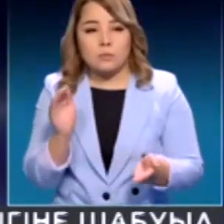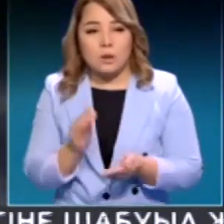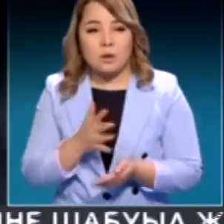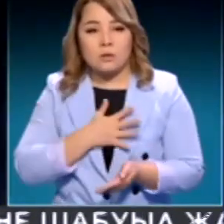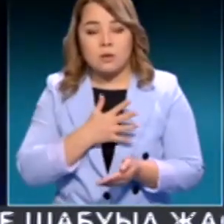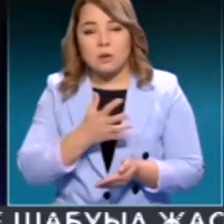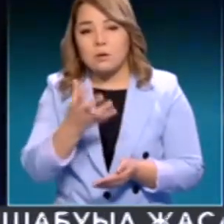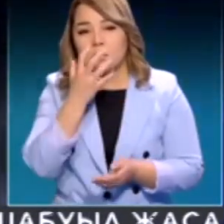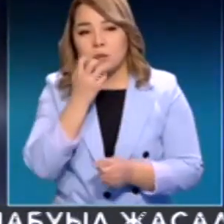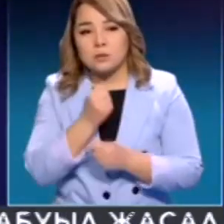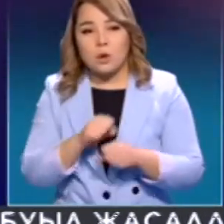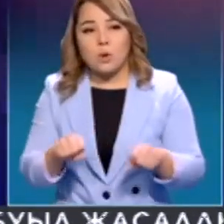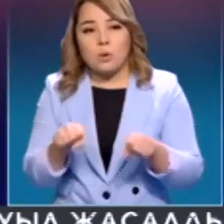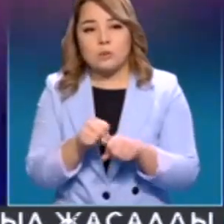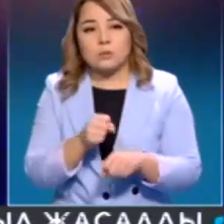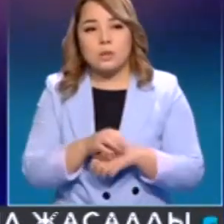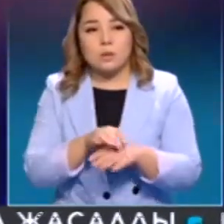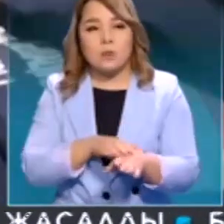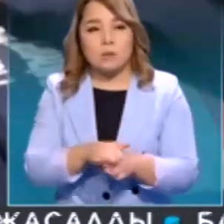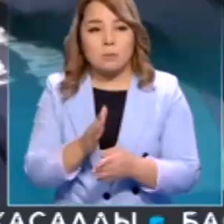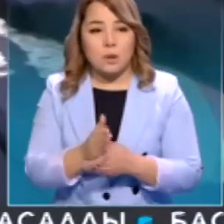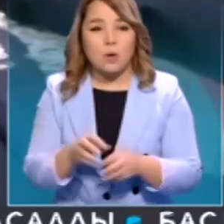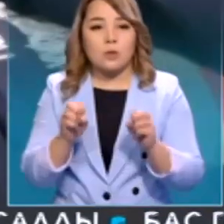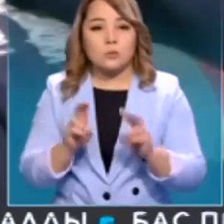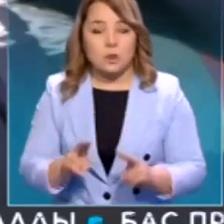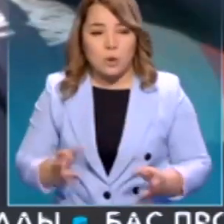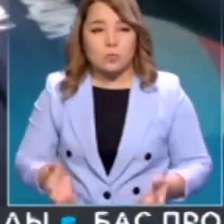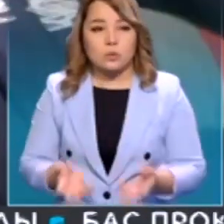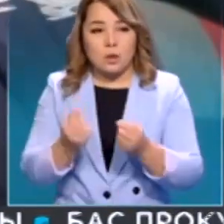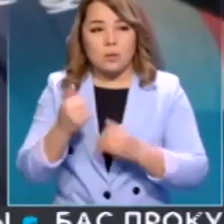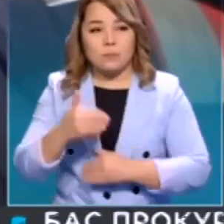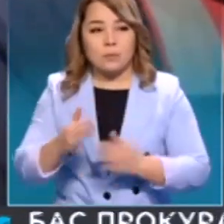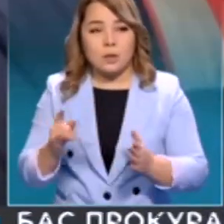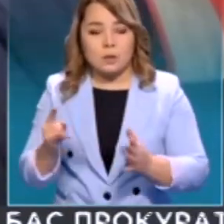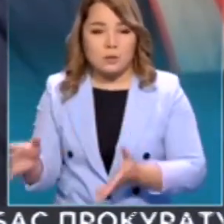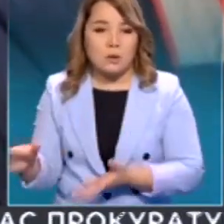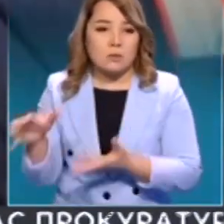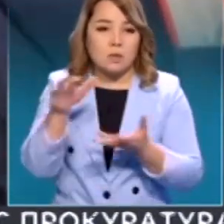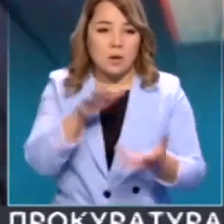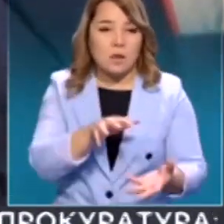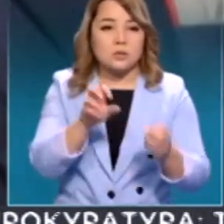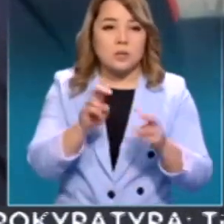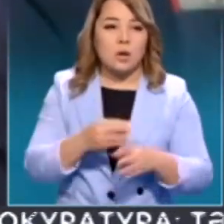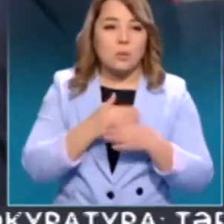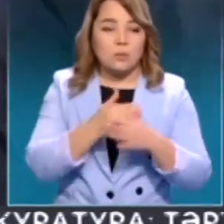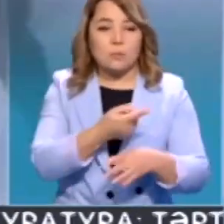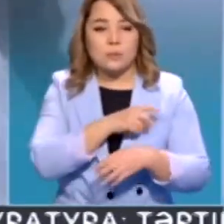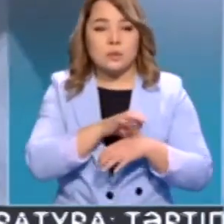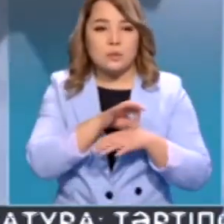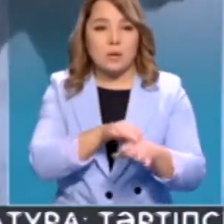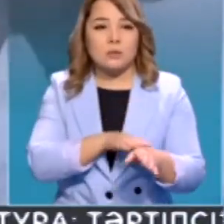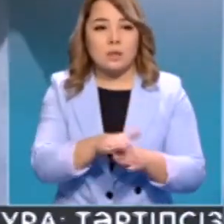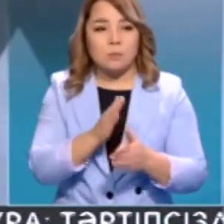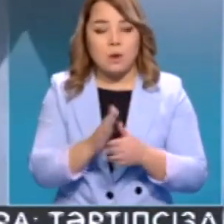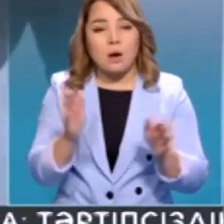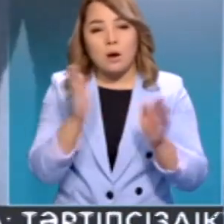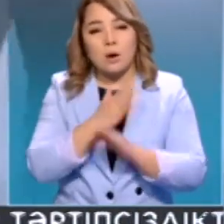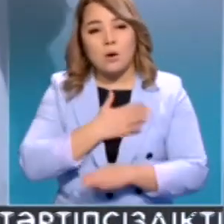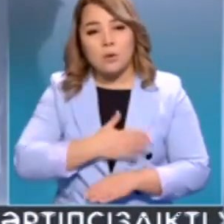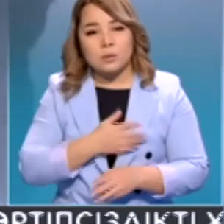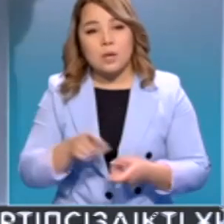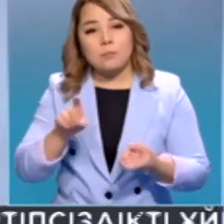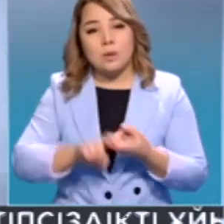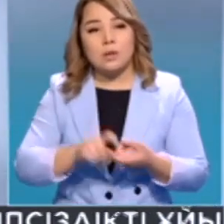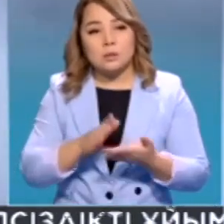тыныс алу аппаратына қосулы болған. Құтқарушылар арнайы қауіпсіздік құралымен сәбиді келесі жедел жәрдемге салып ауруханаға жеткізген. Жалпы ауа райының